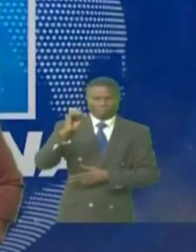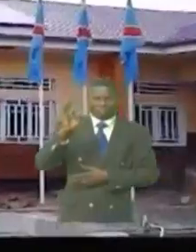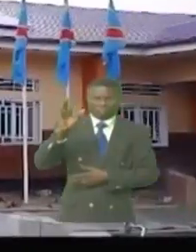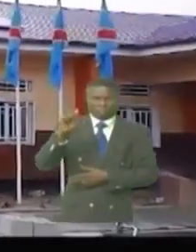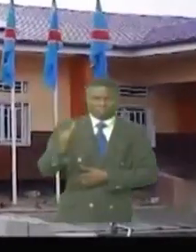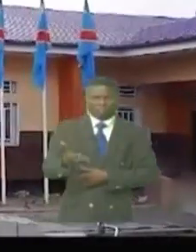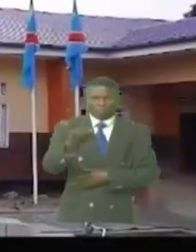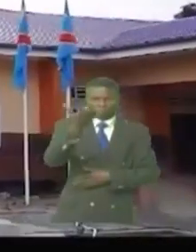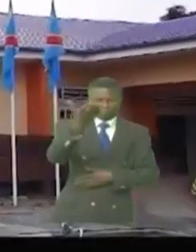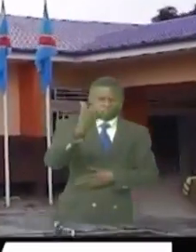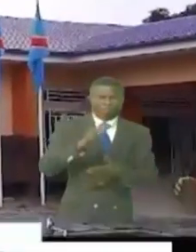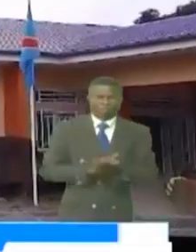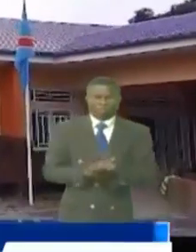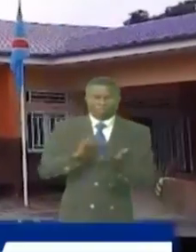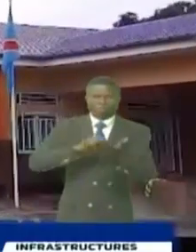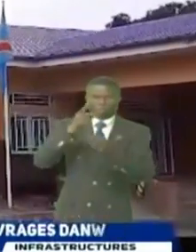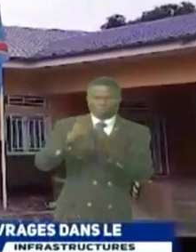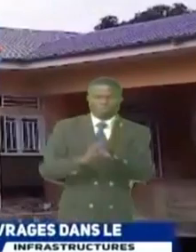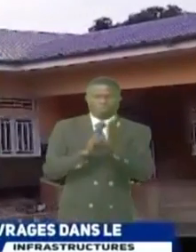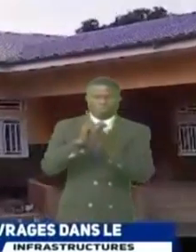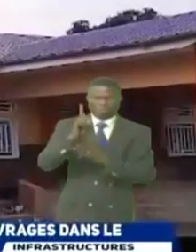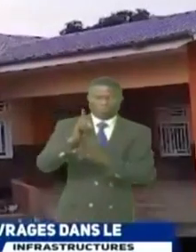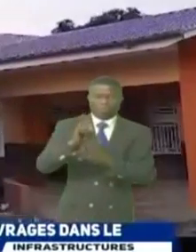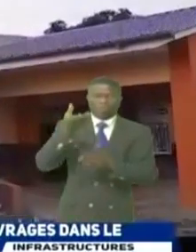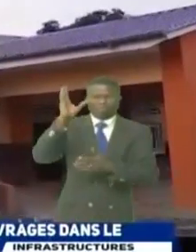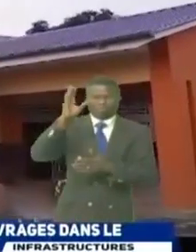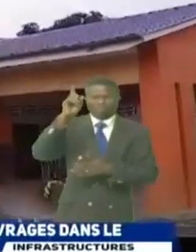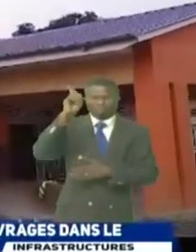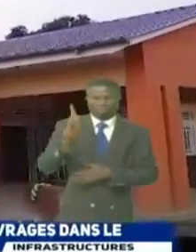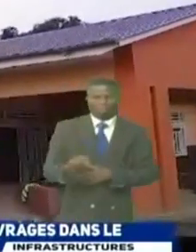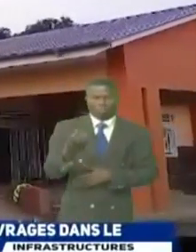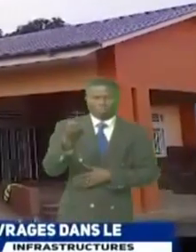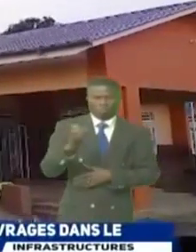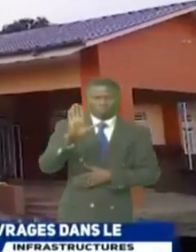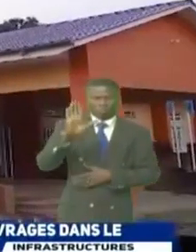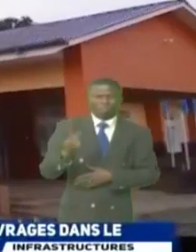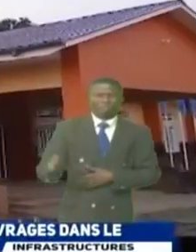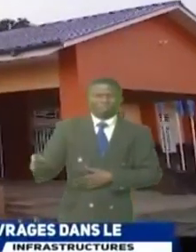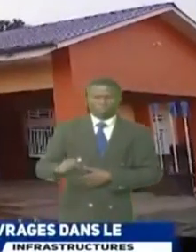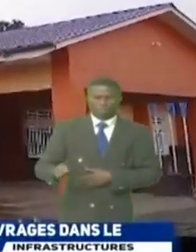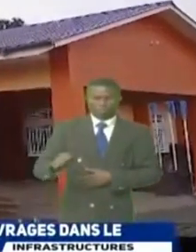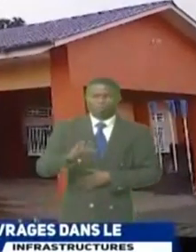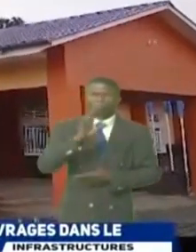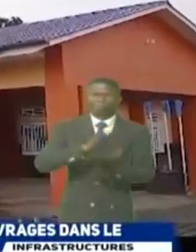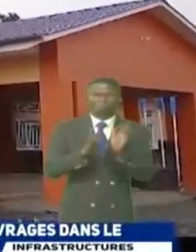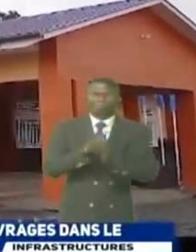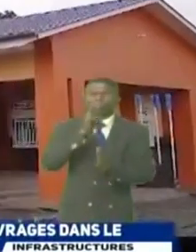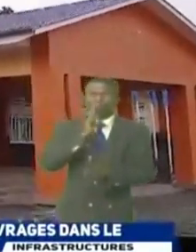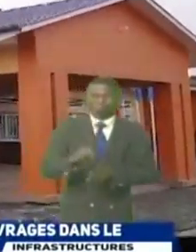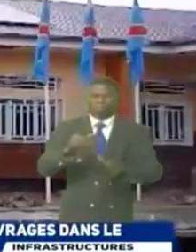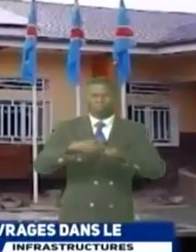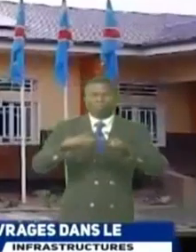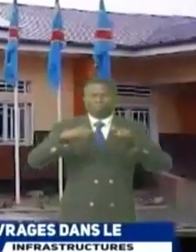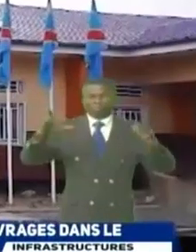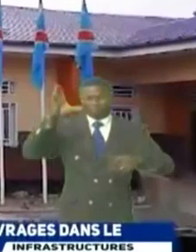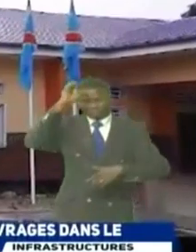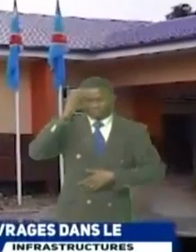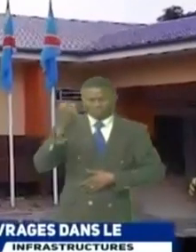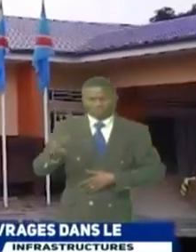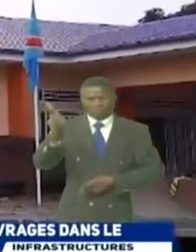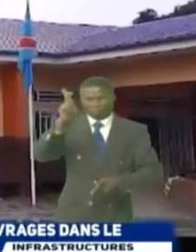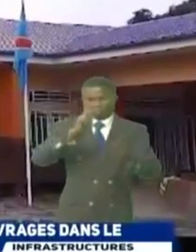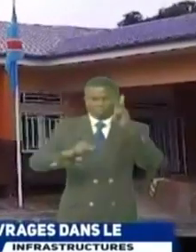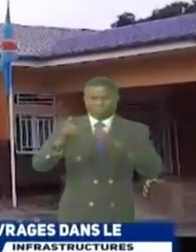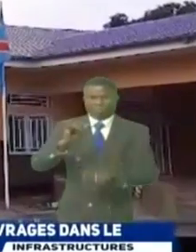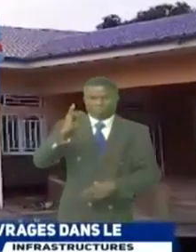Kayembe. Le programme de développement local des 145 territoires, une réalité dans l'espace Grand Bandundu. La